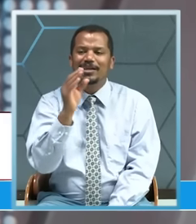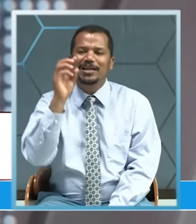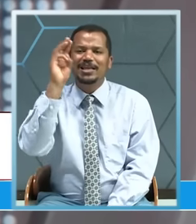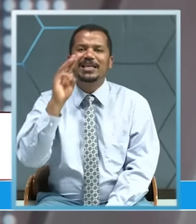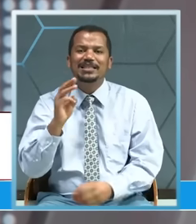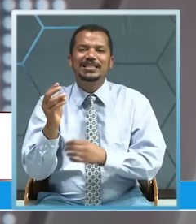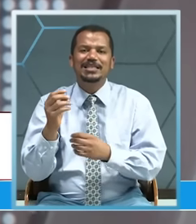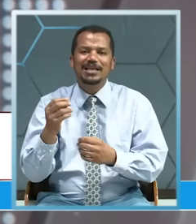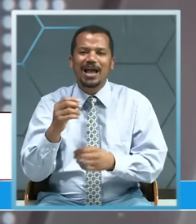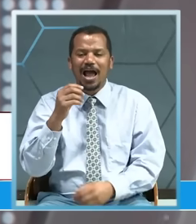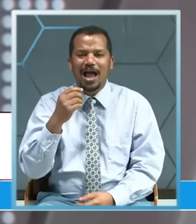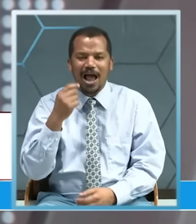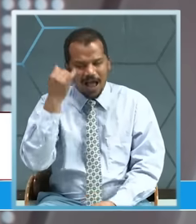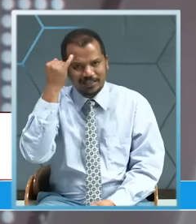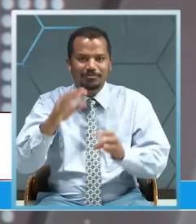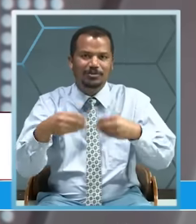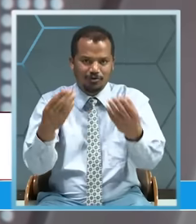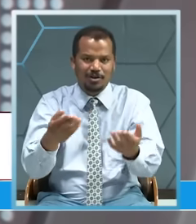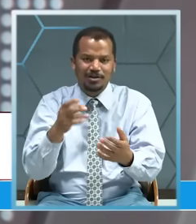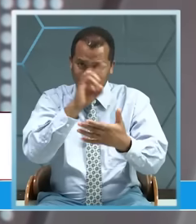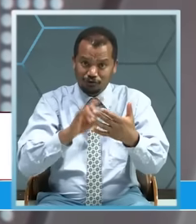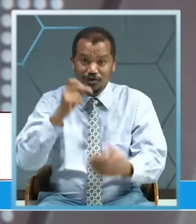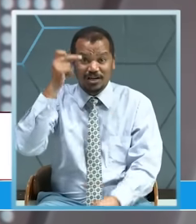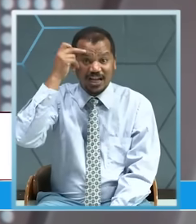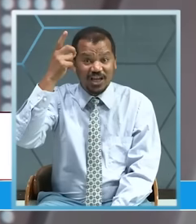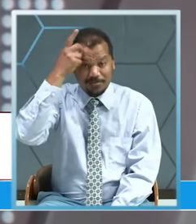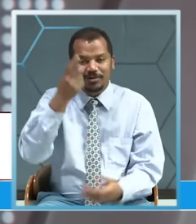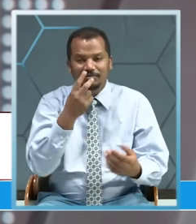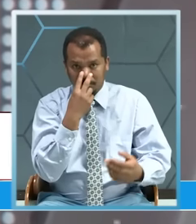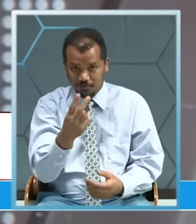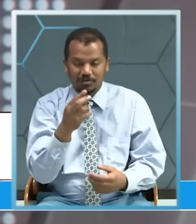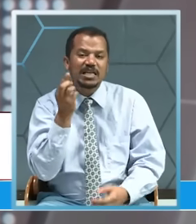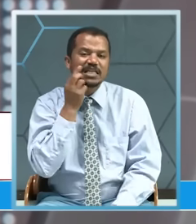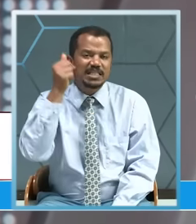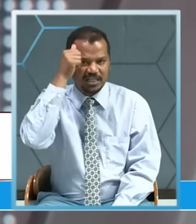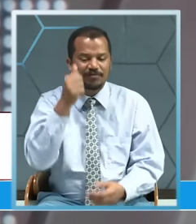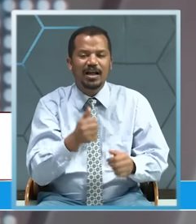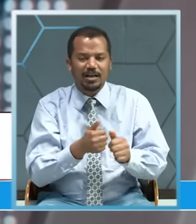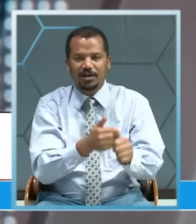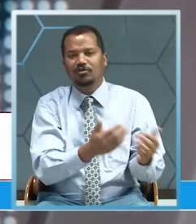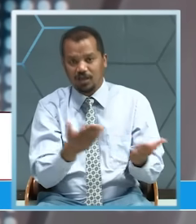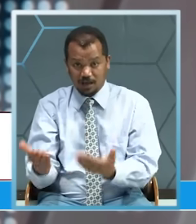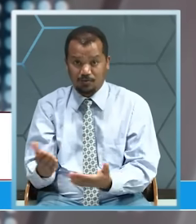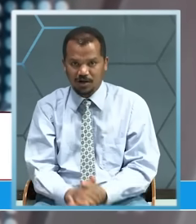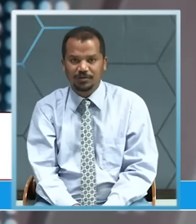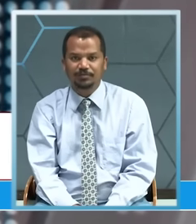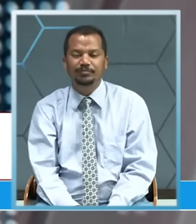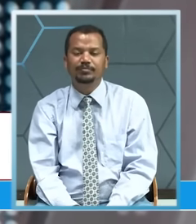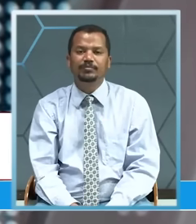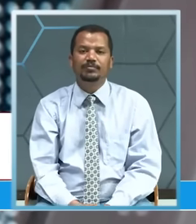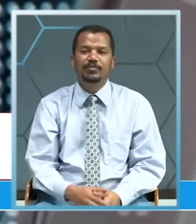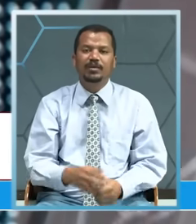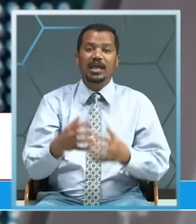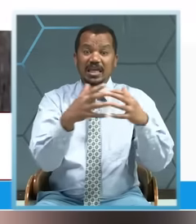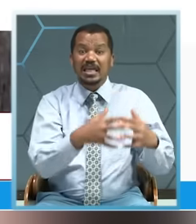መግለጫ ሂሳዘል ምላሻቸውን ባጋሩበት ጽሑፍ ላይ ነው። ዝርዝሩን ደረጀ ይመር ተመልክቶታል። ቅድስ ተሰፋ እንደሚከተለው